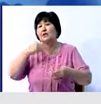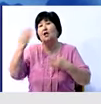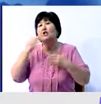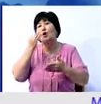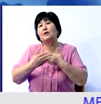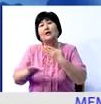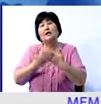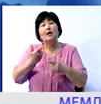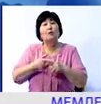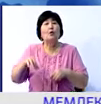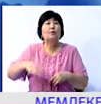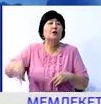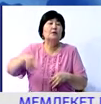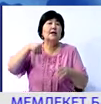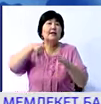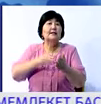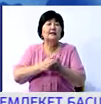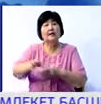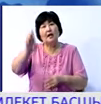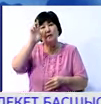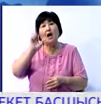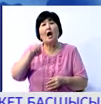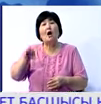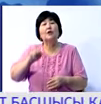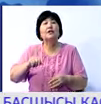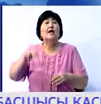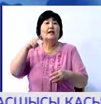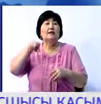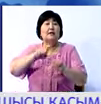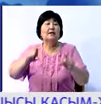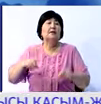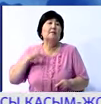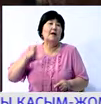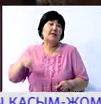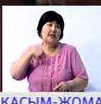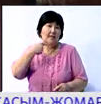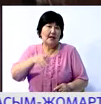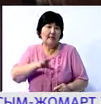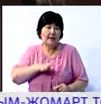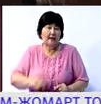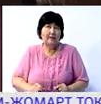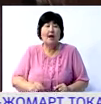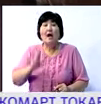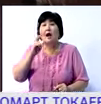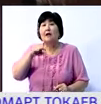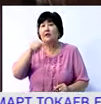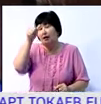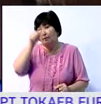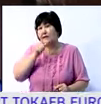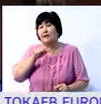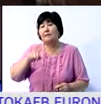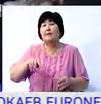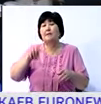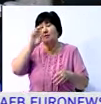тартылады. Бұл туралы облыс бойынша ішкі мемлекеттік аудит департаментінің мамандары мәлімдеді. Қаңтардан бастап мемлекеттік сатып